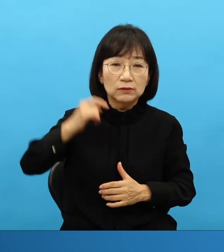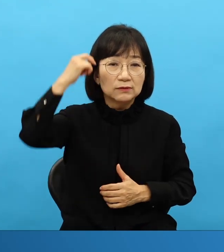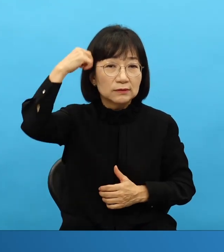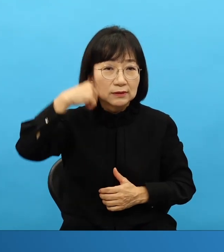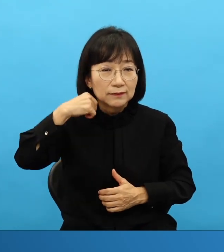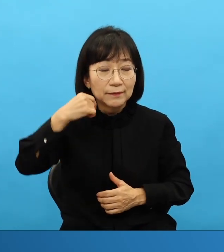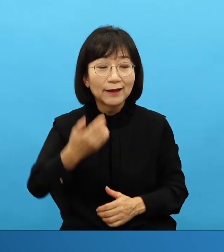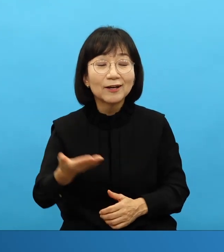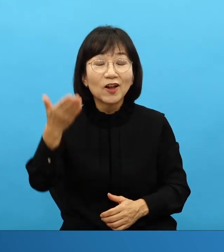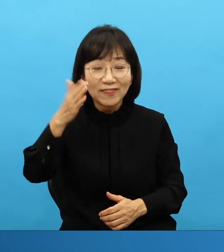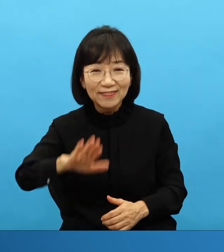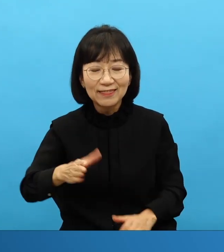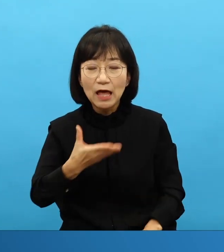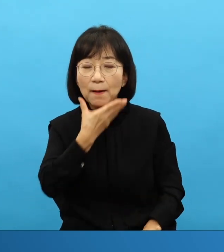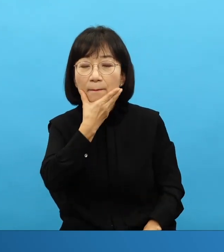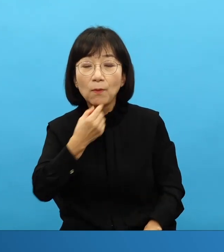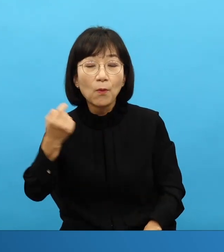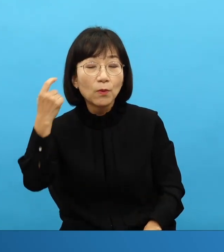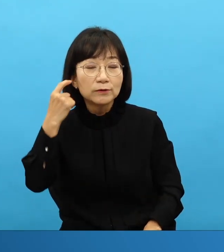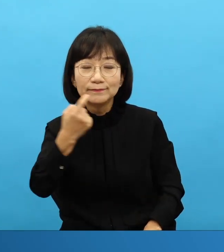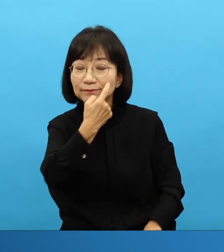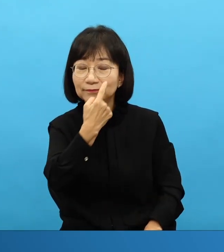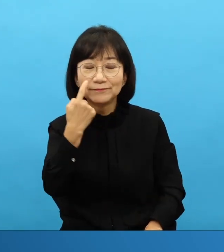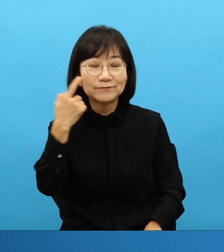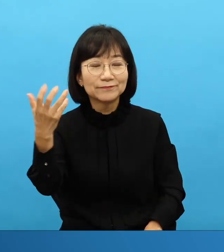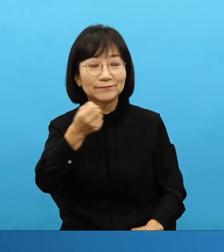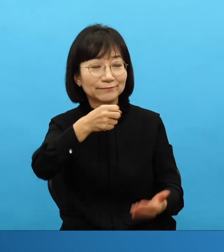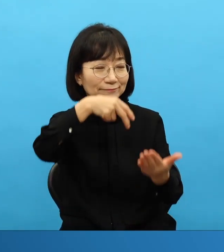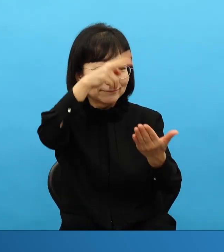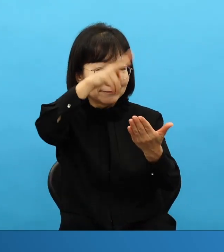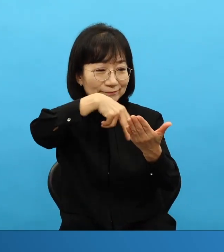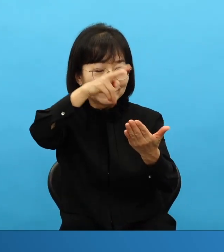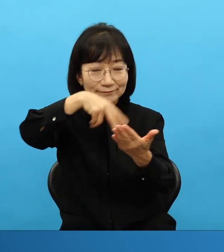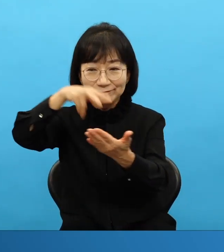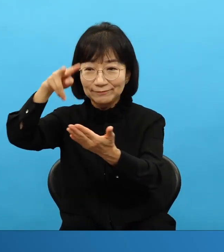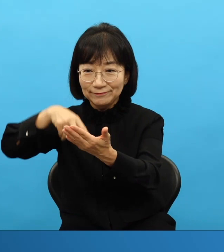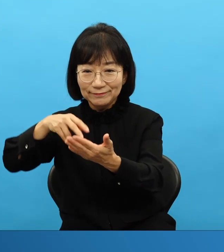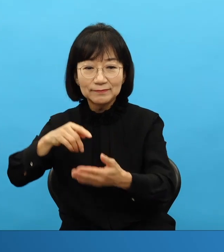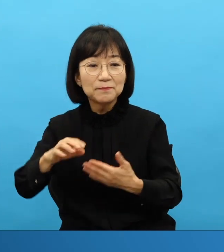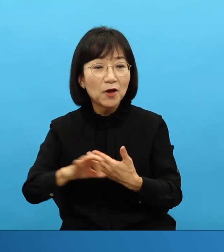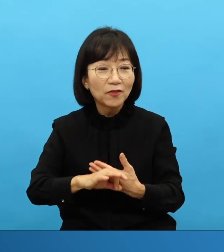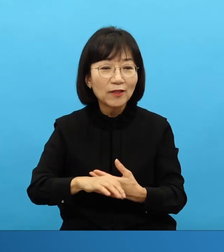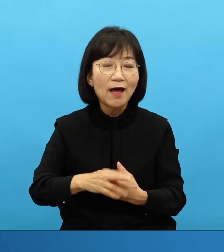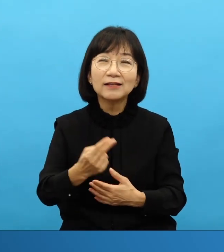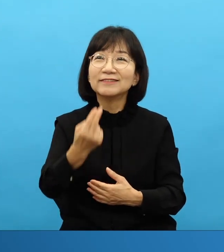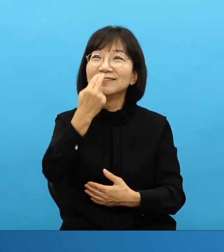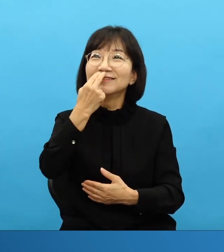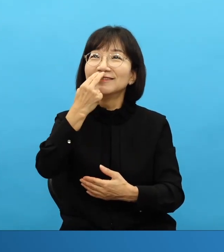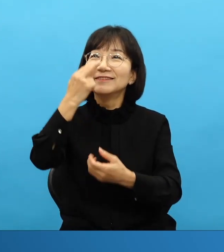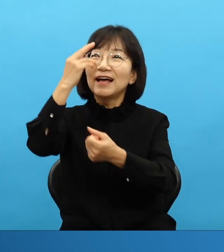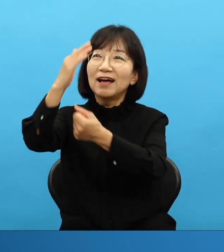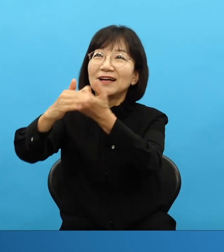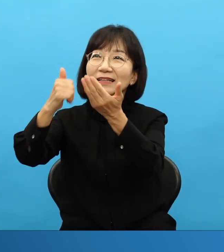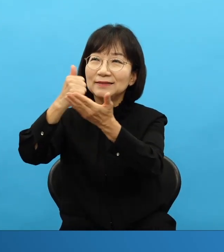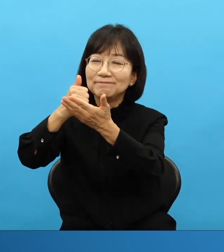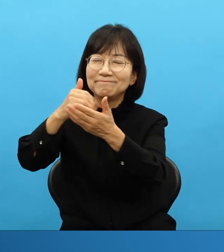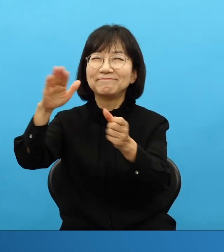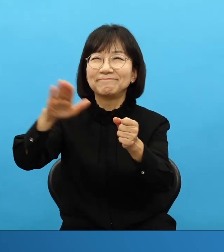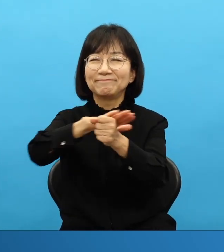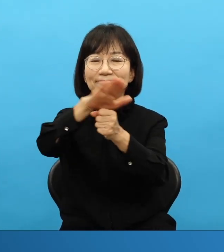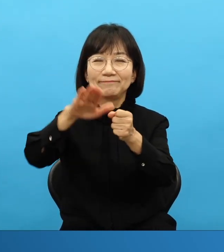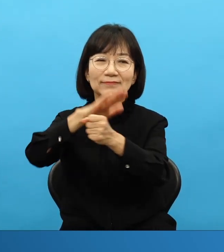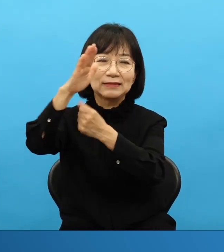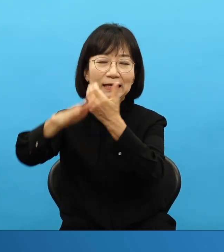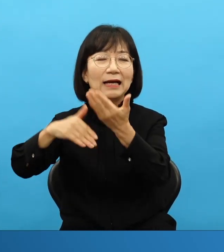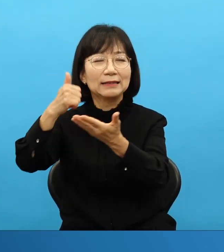이걸 복음의 눈으로 보면 어떻게 보이죠? 但是如果用福音的眼来看，会看到什么呀？ 생명의 하나님, 사랑의 하나님으로 보이는 거예요. 就是看到生命的神、慈